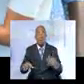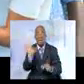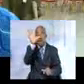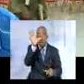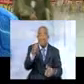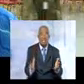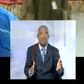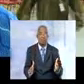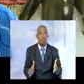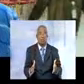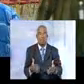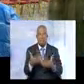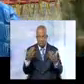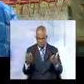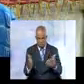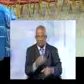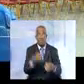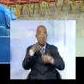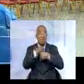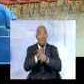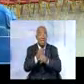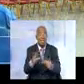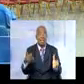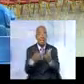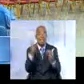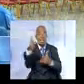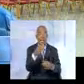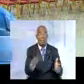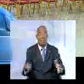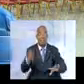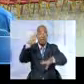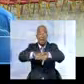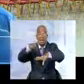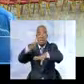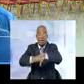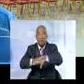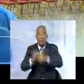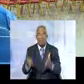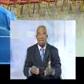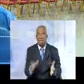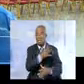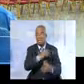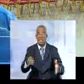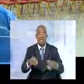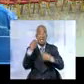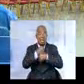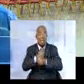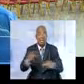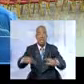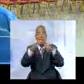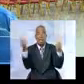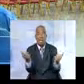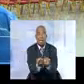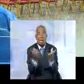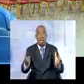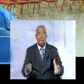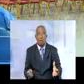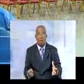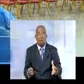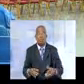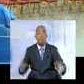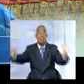en place un plan de prévention qui rassemble toutes les forces de la commune et ensemble on identifie des